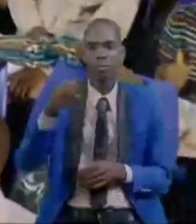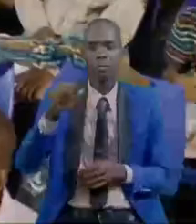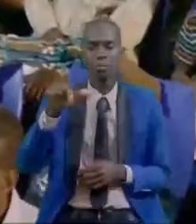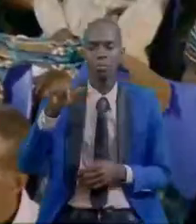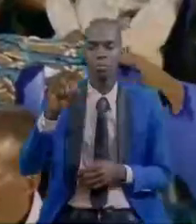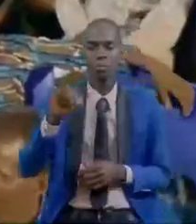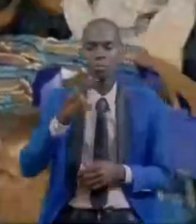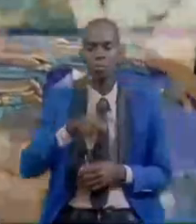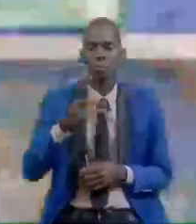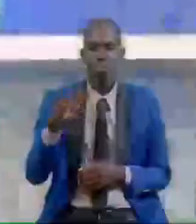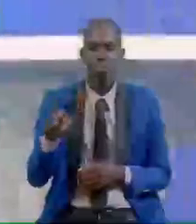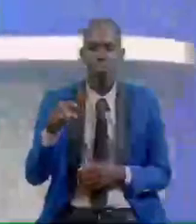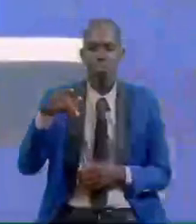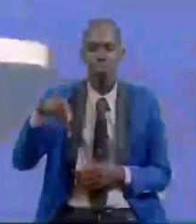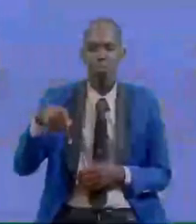Psaume 22,